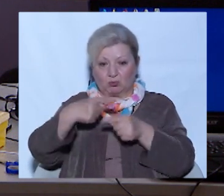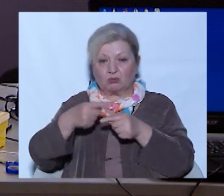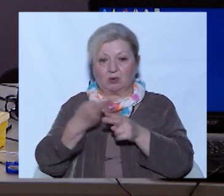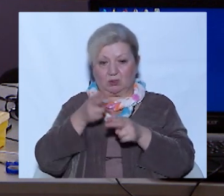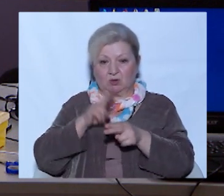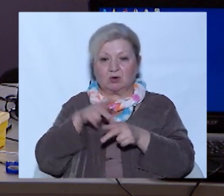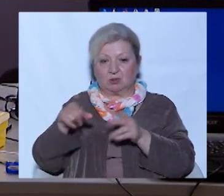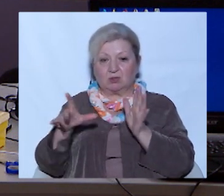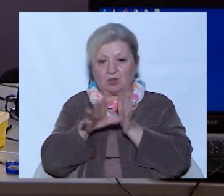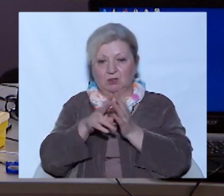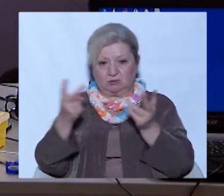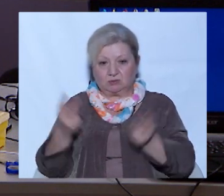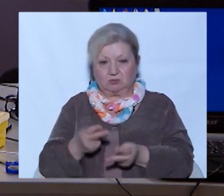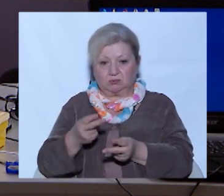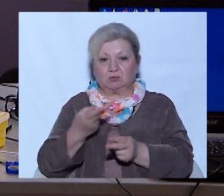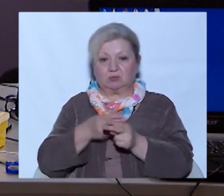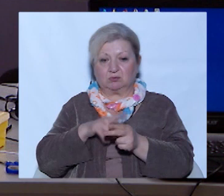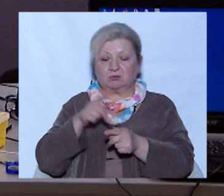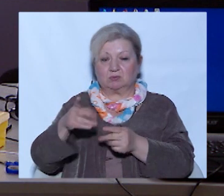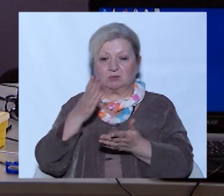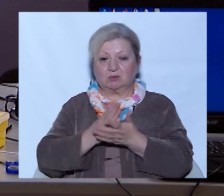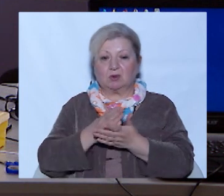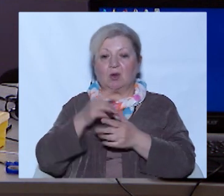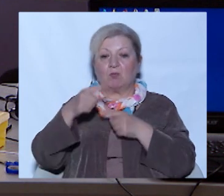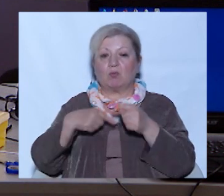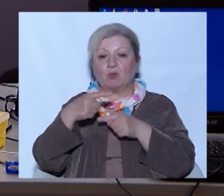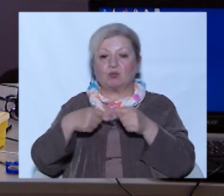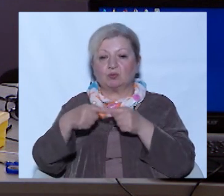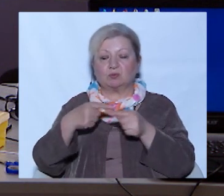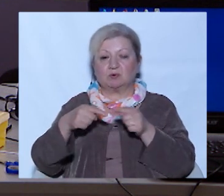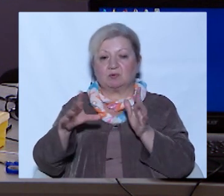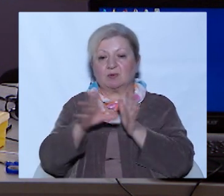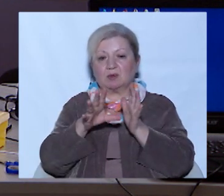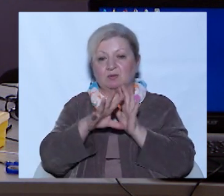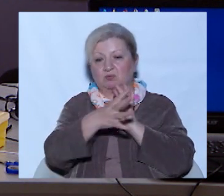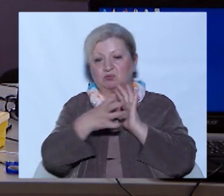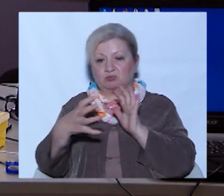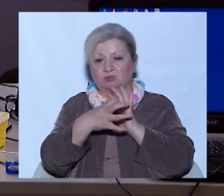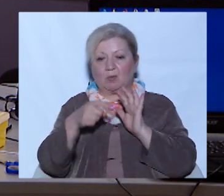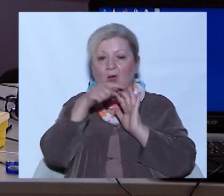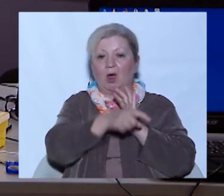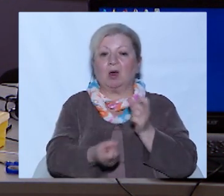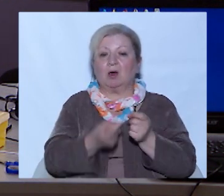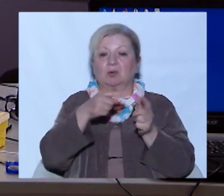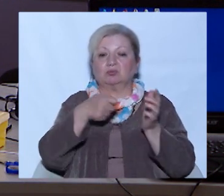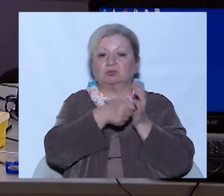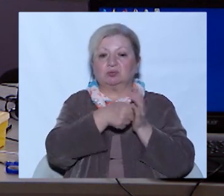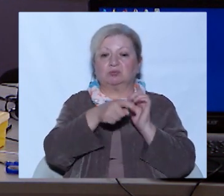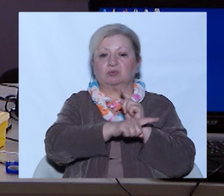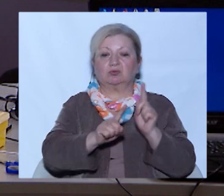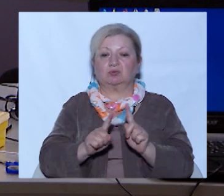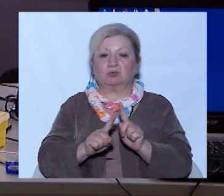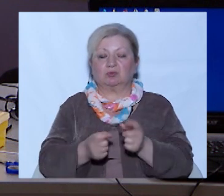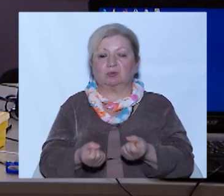ხო უნდა დენი? აი ეს დენს იღებს რაღაცა მუდმივი დენის წყაროდან, მაგრამ მუდმივი დენის წყაროს რაღა კვებავს.